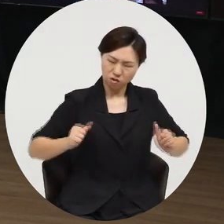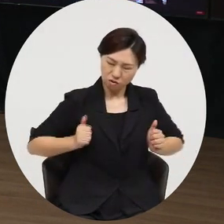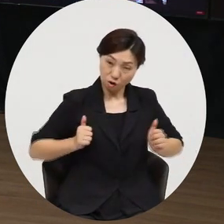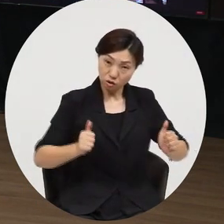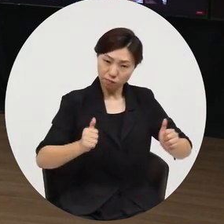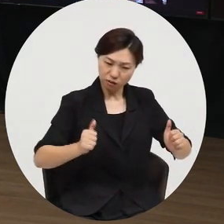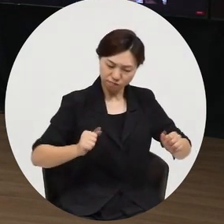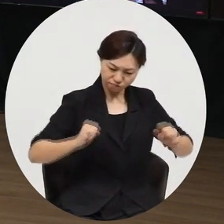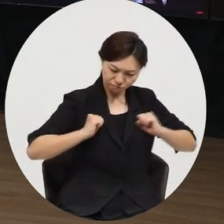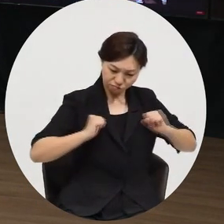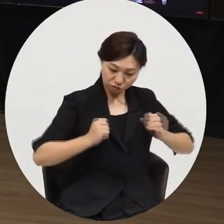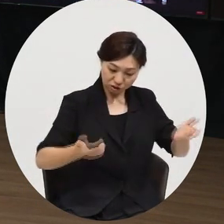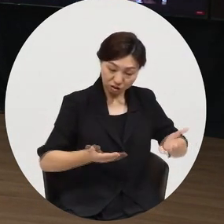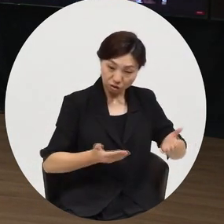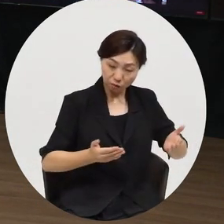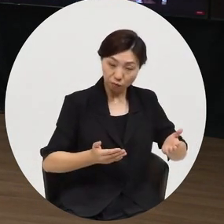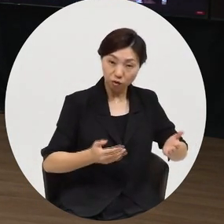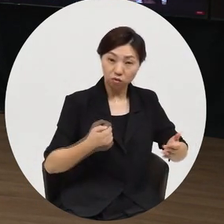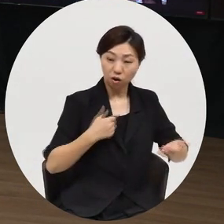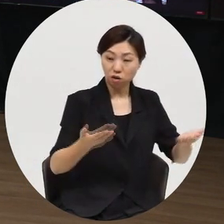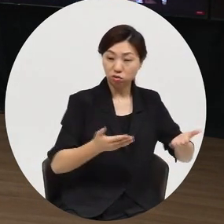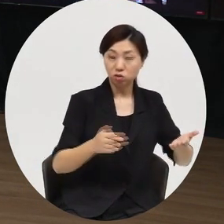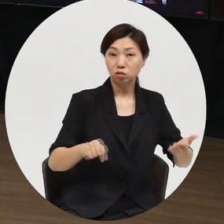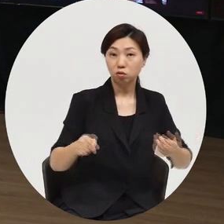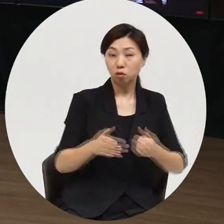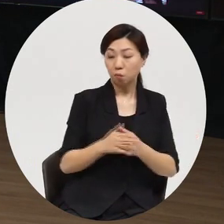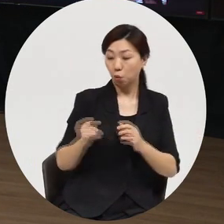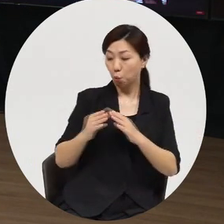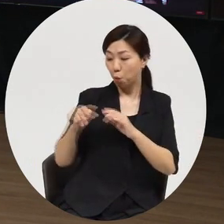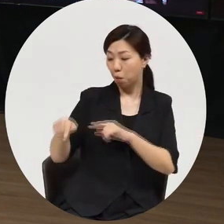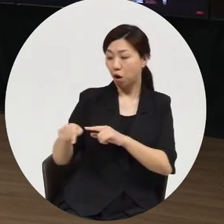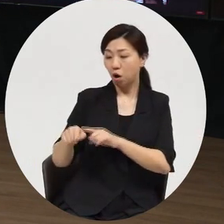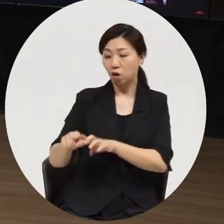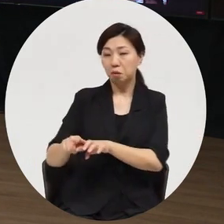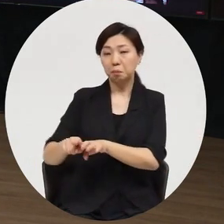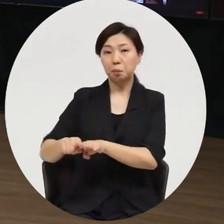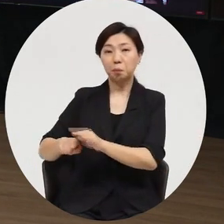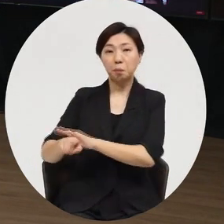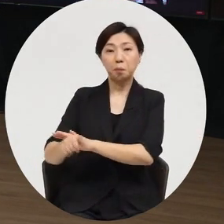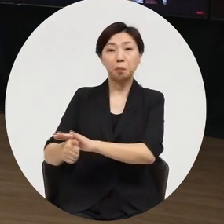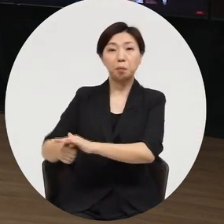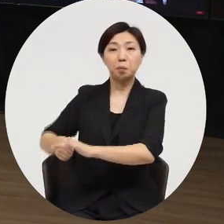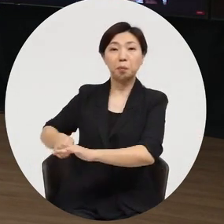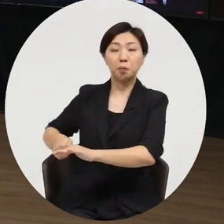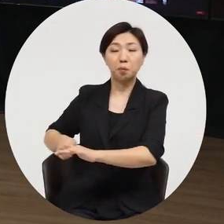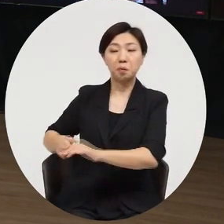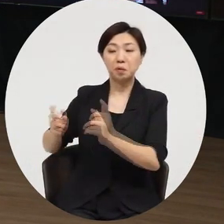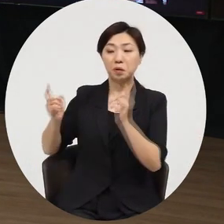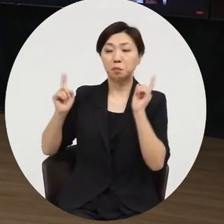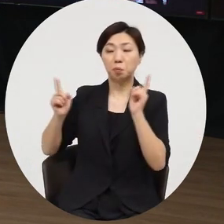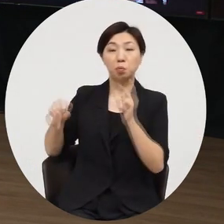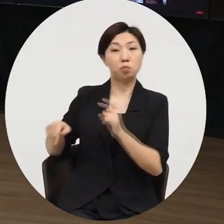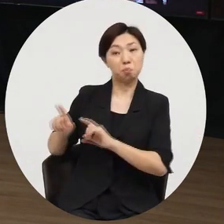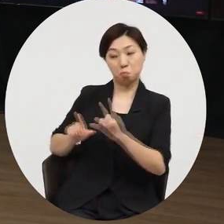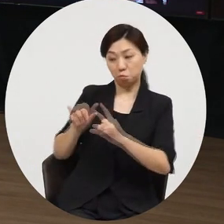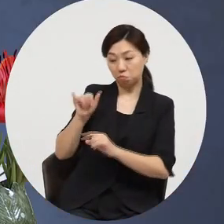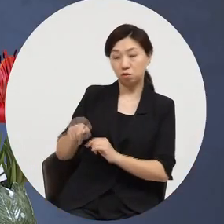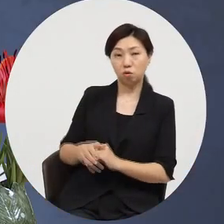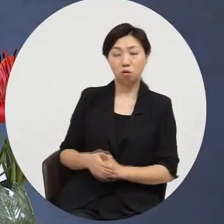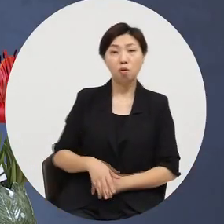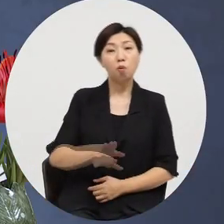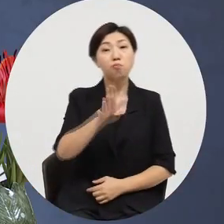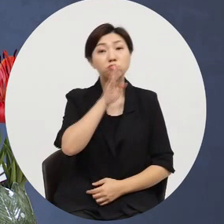제가 열심히 일을 하면, 제가 일을 하니까 그 사람은 옆으로 쓱 빠지고, 일을 더안 하는 것 같고, 그래서 좀